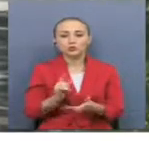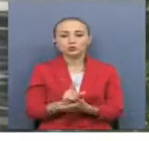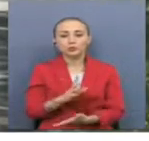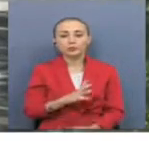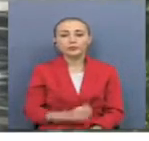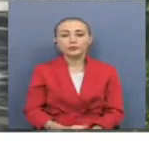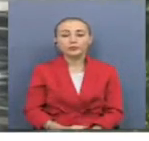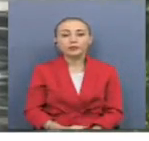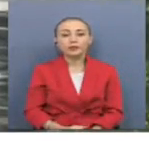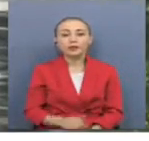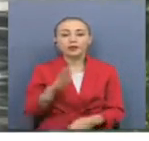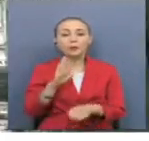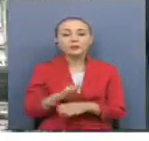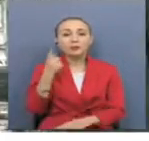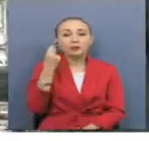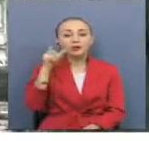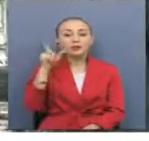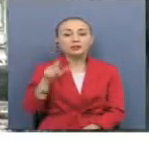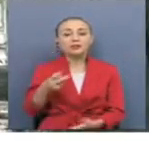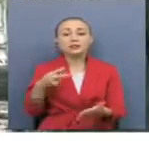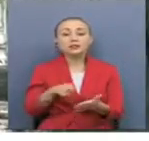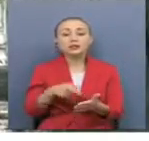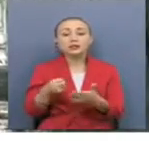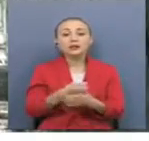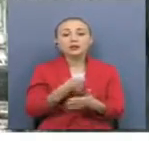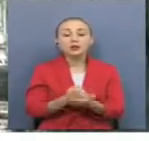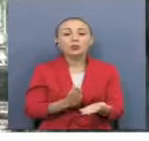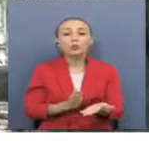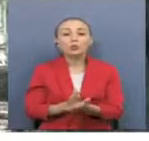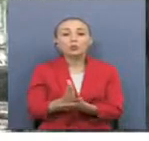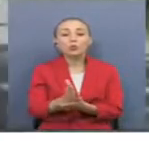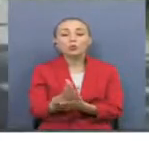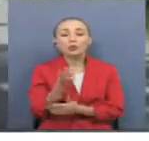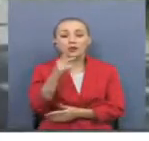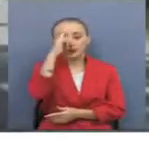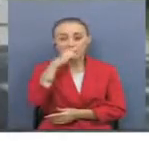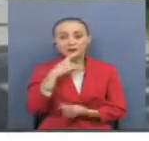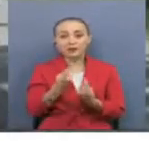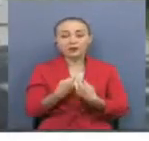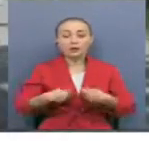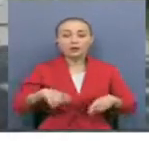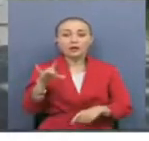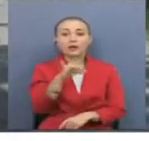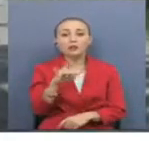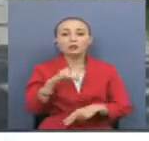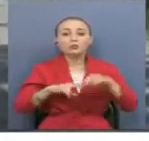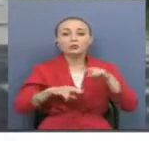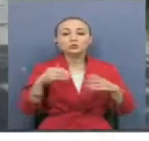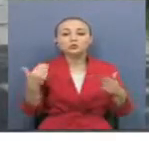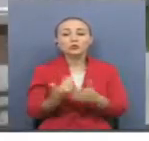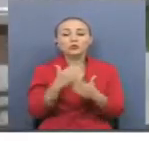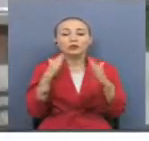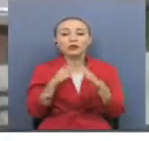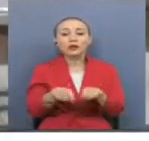жолдауы қазақстандықтар үшін мақсатты жол, негізгі бағыт болып қалыптасты. Елімізде жаңадан үйлер салынып, мектептер мен балабақшалар көптеп